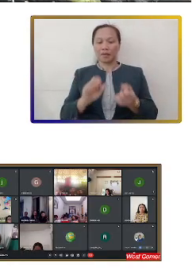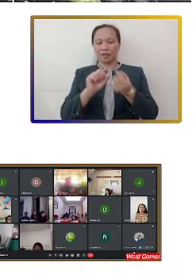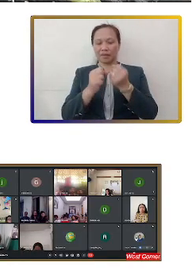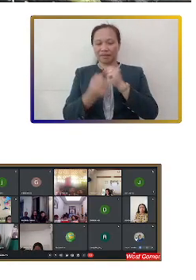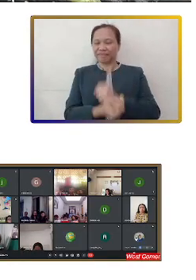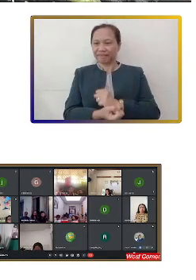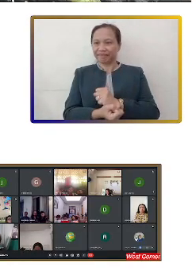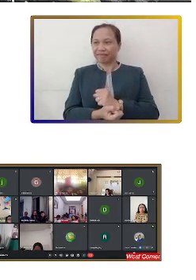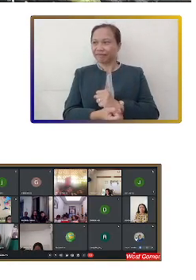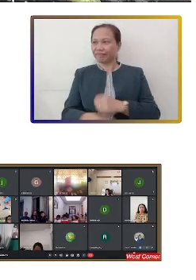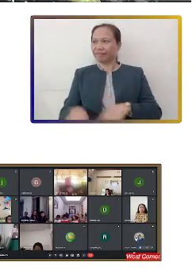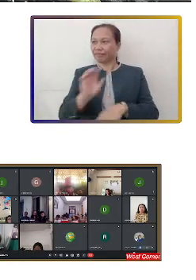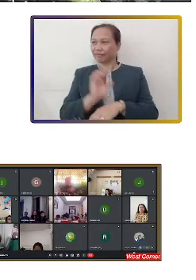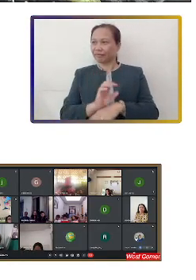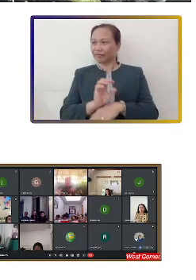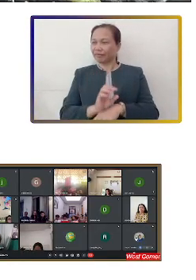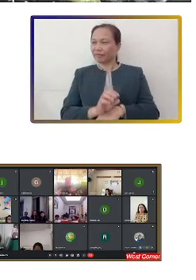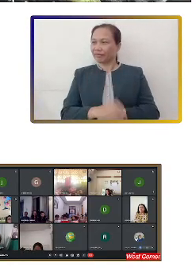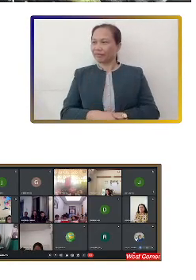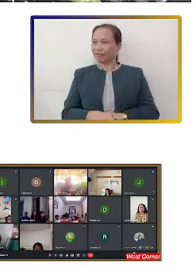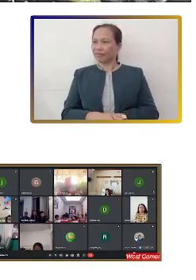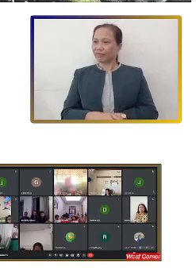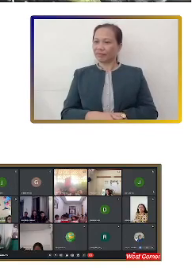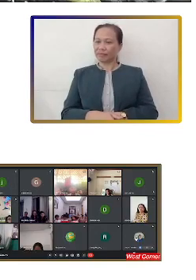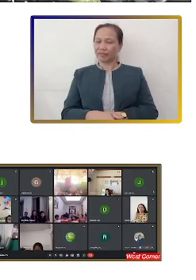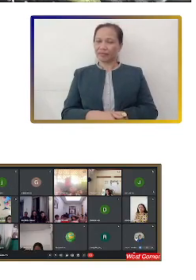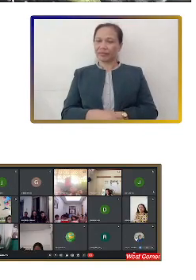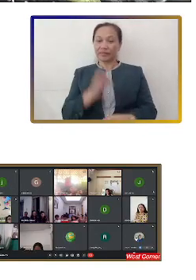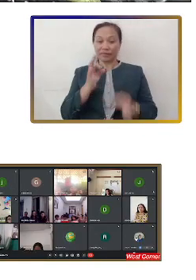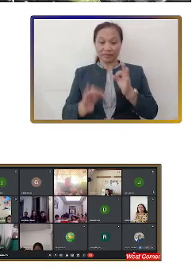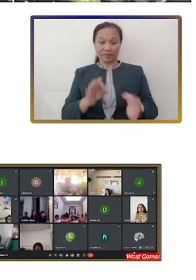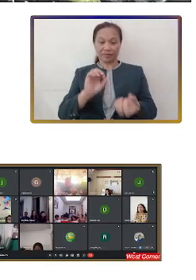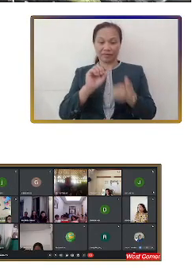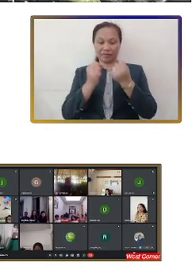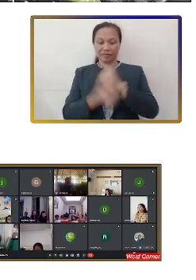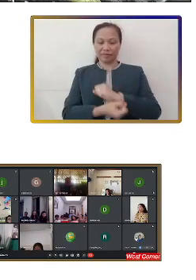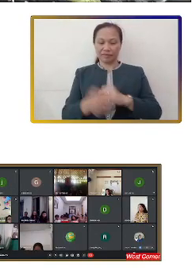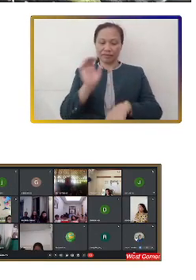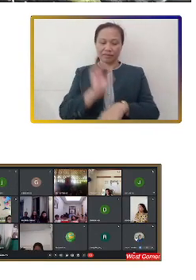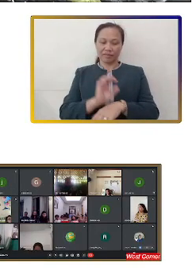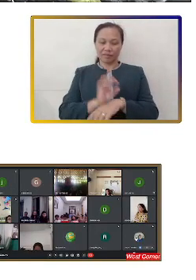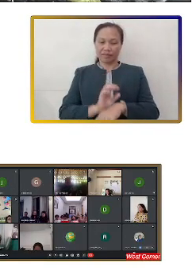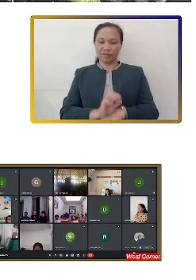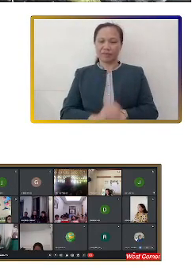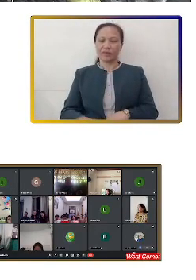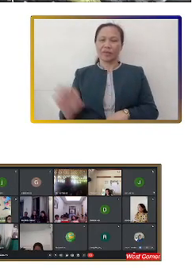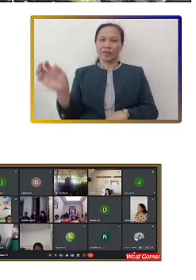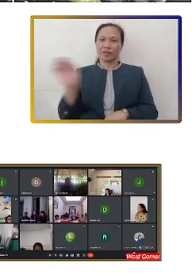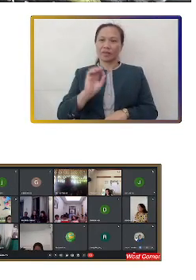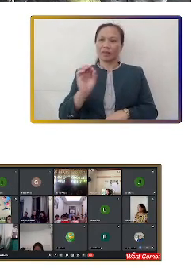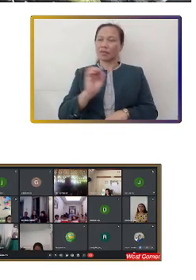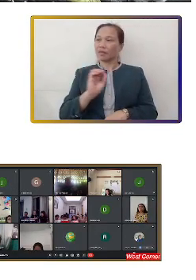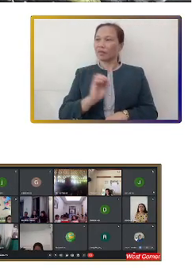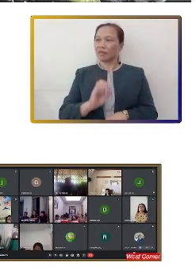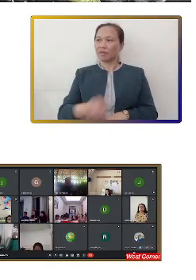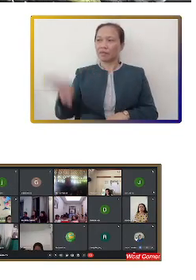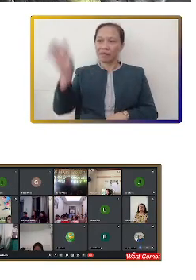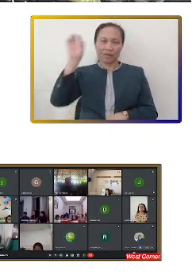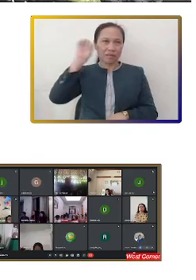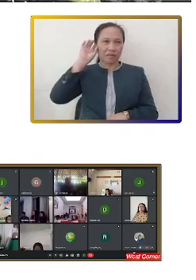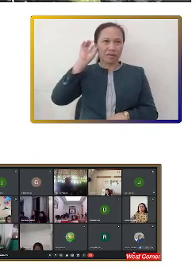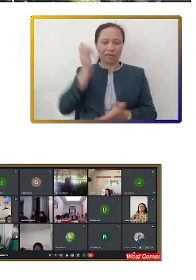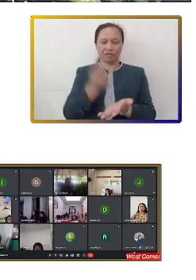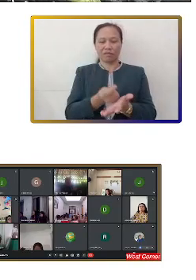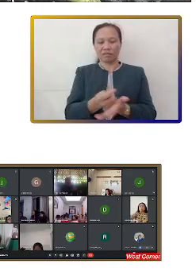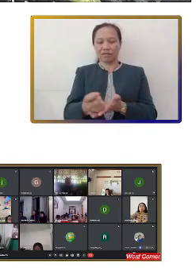susunod? Mga taong hindi na makakakita sa Diyos, hindi na makakarinig ng katuruan ng Diyos. But they are still in the same